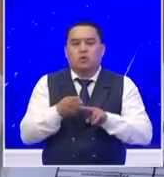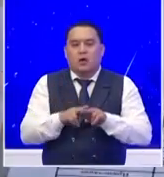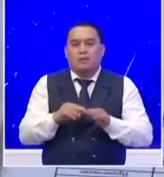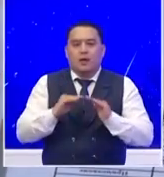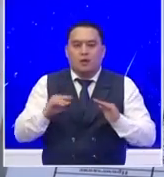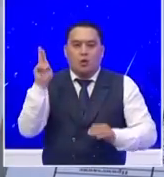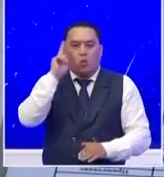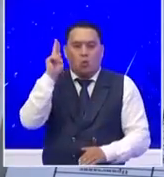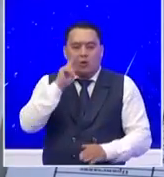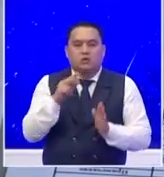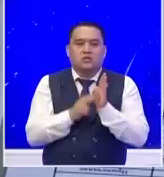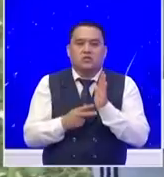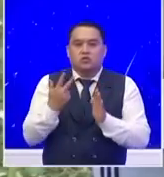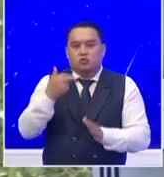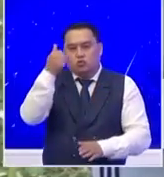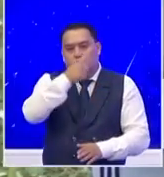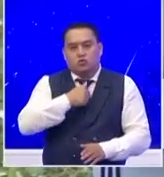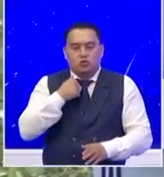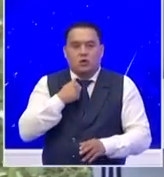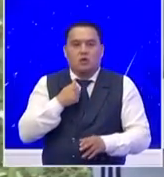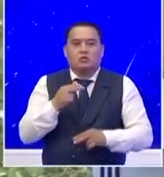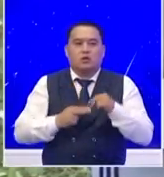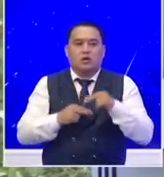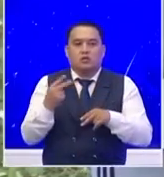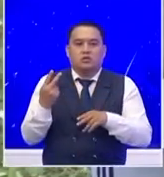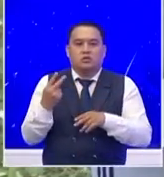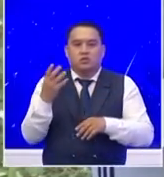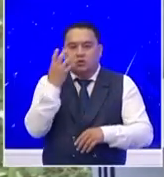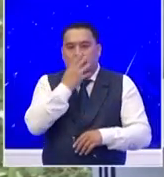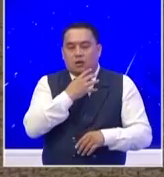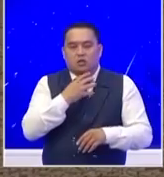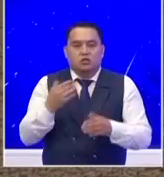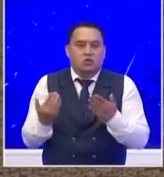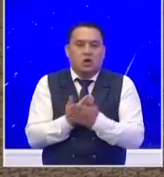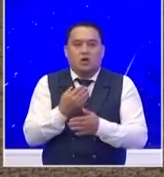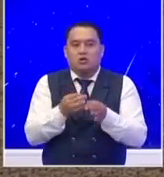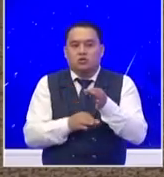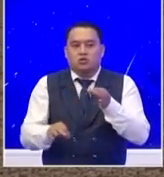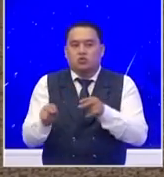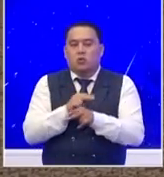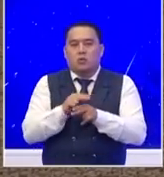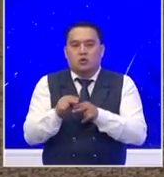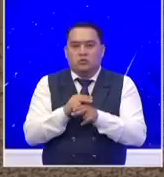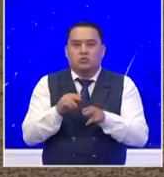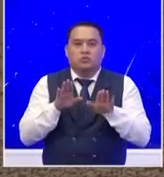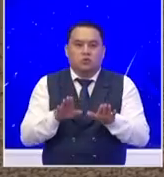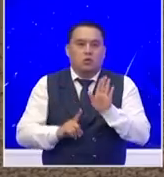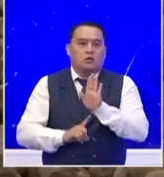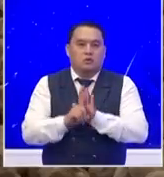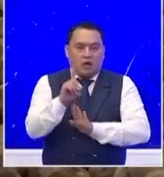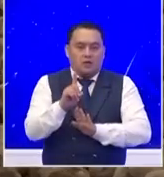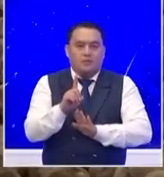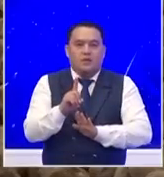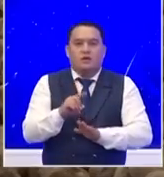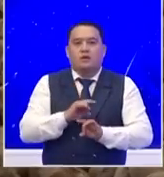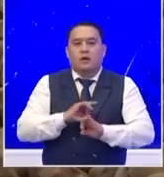іргетасы 1983 жылы қаланған. 20 жылдан соң жылу жүйелері жаңартылды, ал күрделі жөндеу жұмыстары енді ғана жүргізіліп отыр.